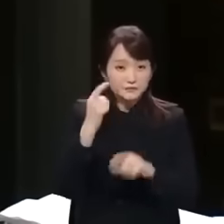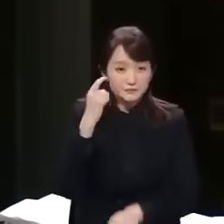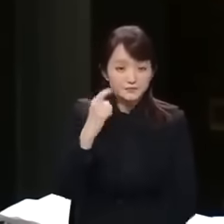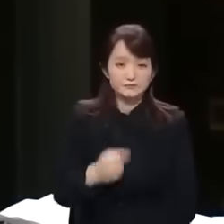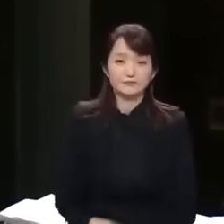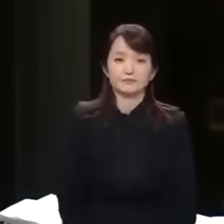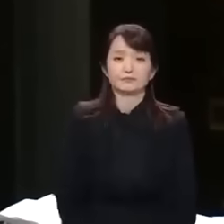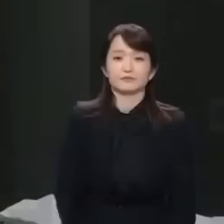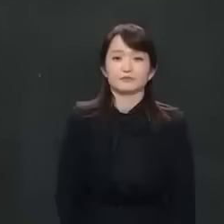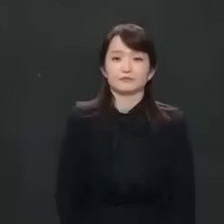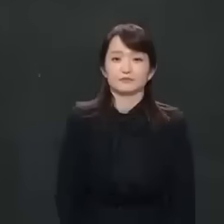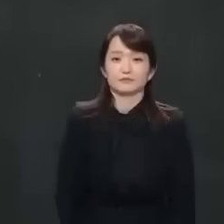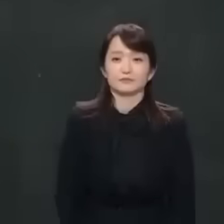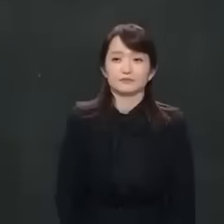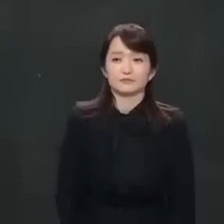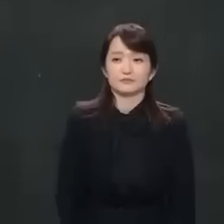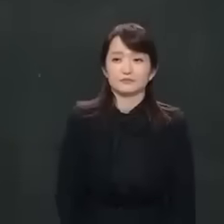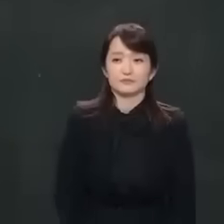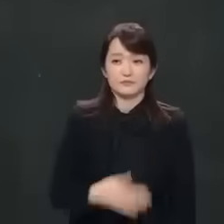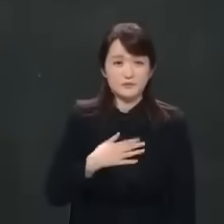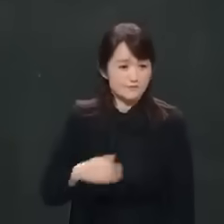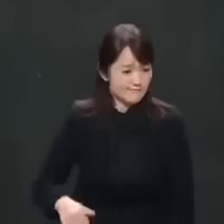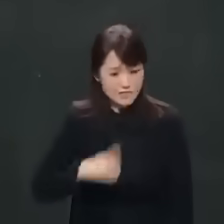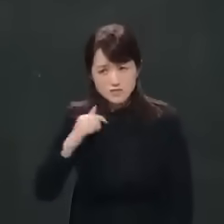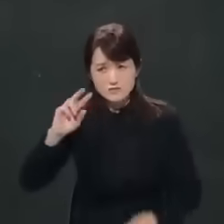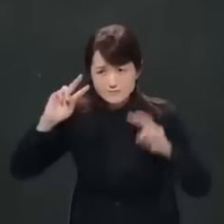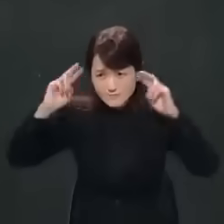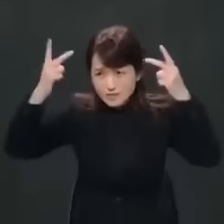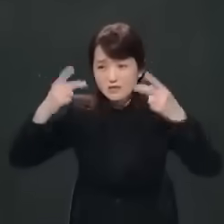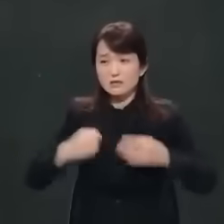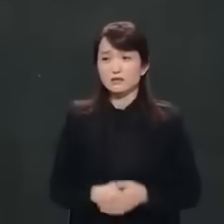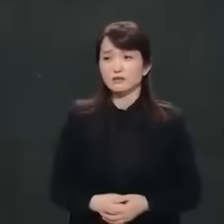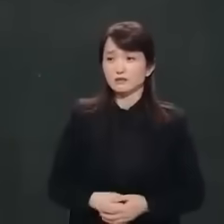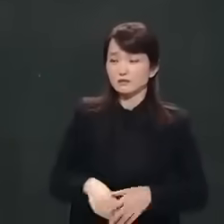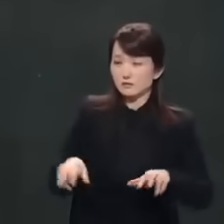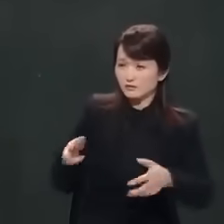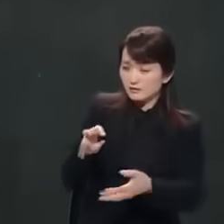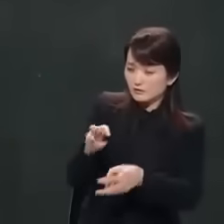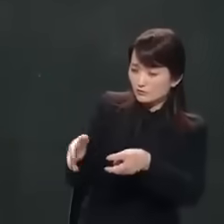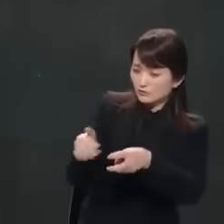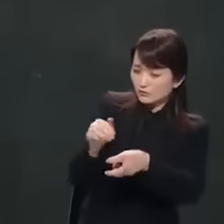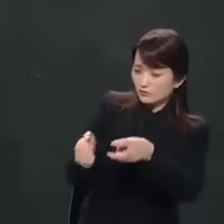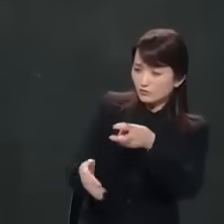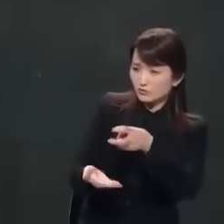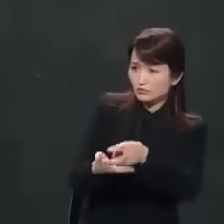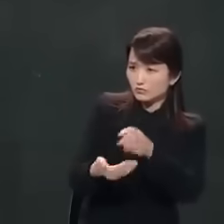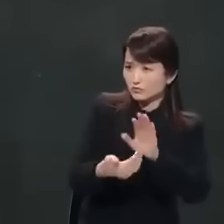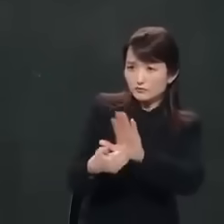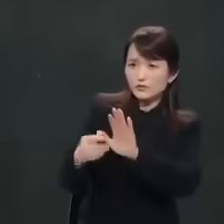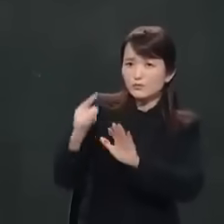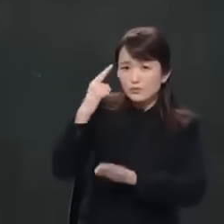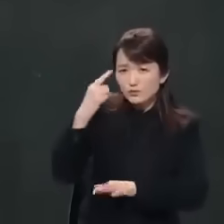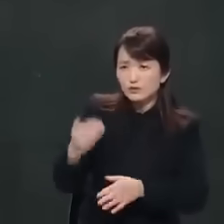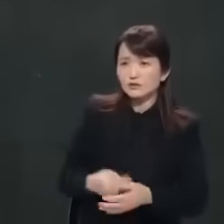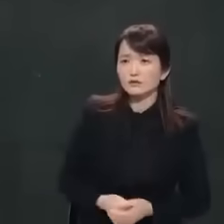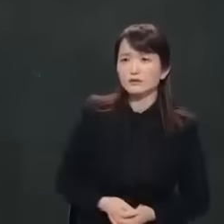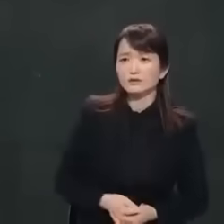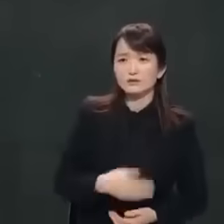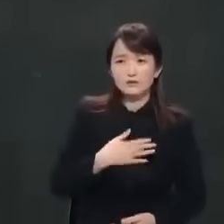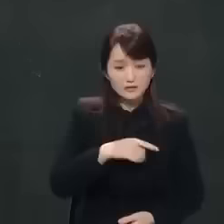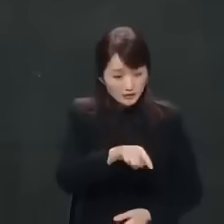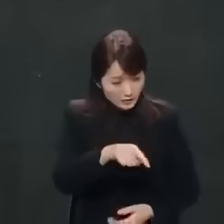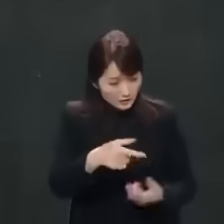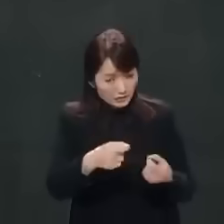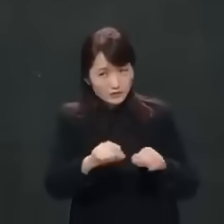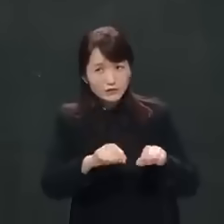들어보시죠. 나도 열받는다고. 왜 열받아서 지금 이렇게 하는 거냐? 당신들한테 좋은 게 뭐가 있는데요? 그럼 내가 이렇게